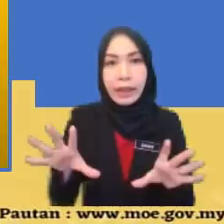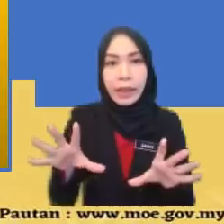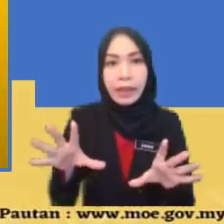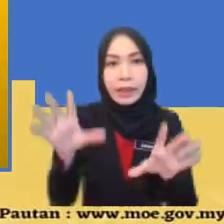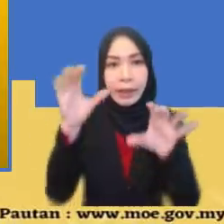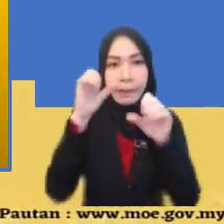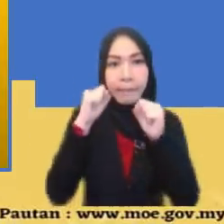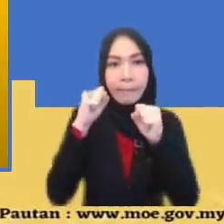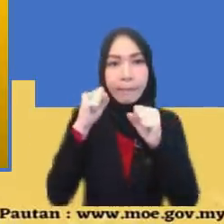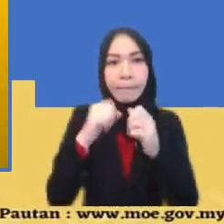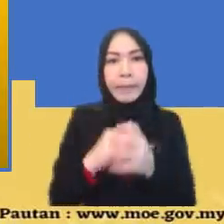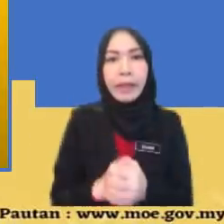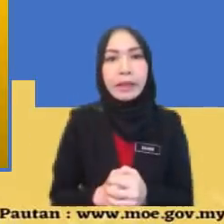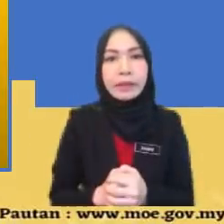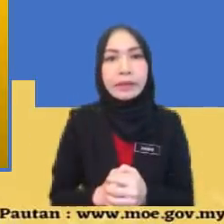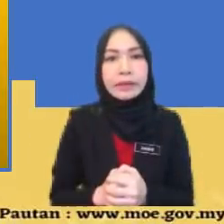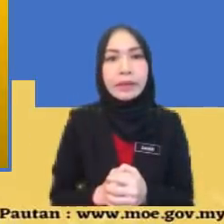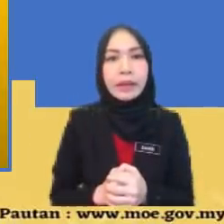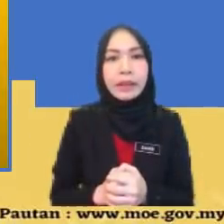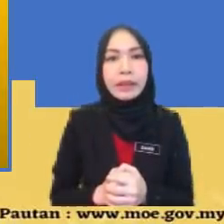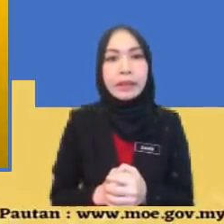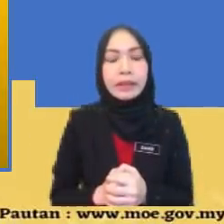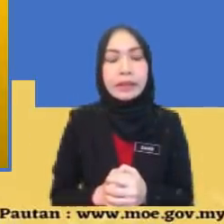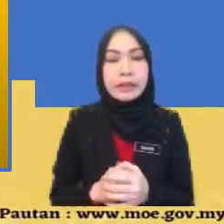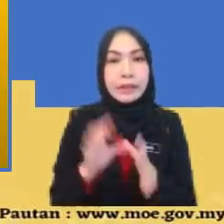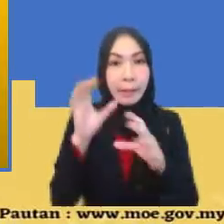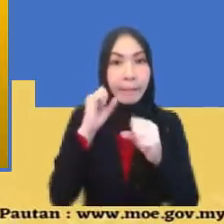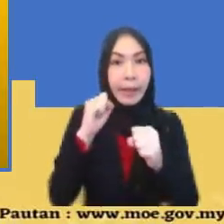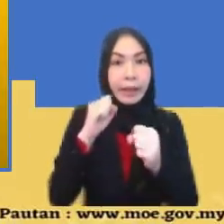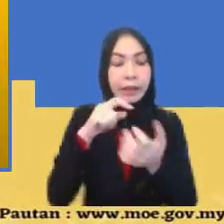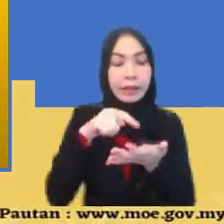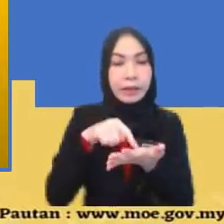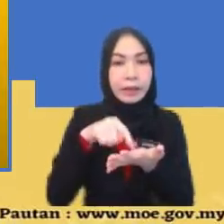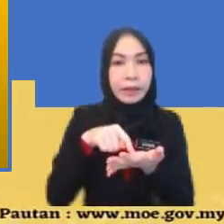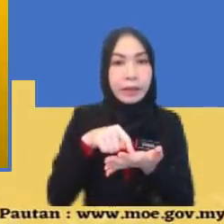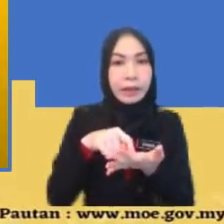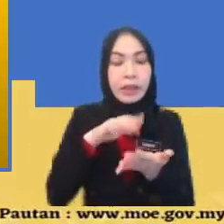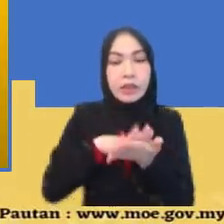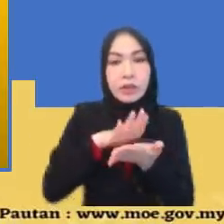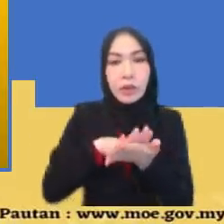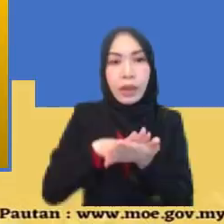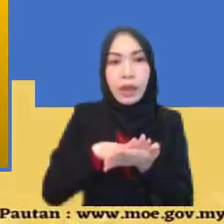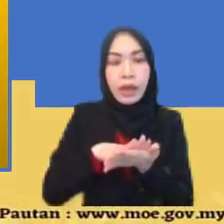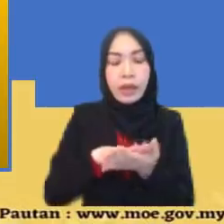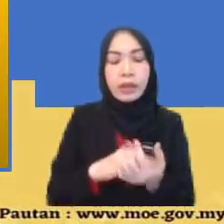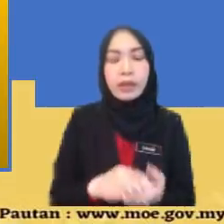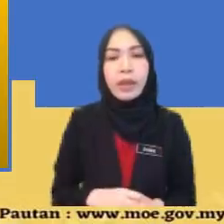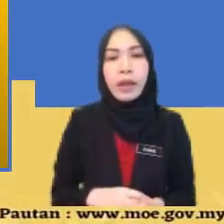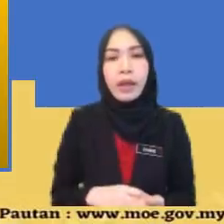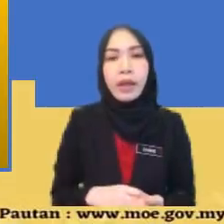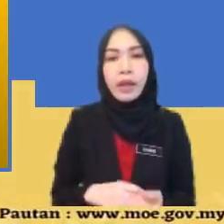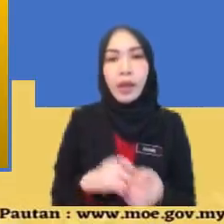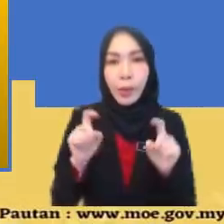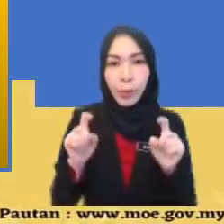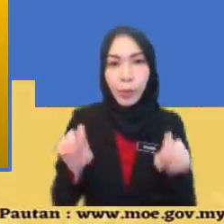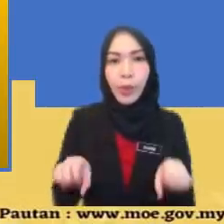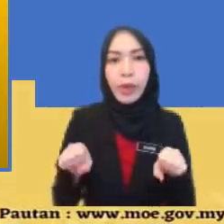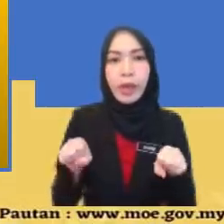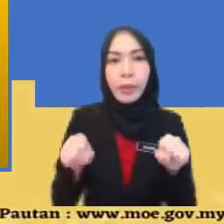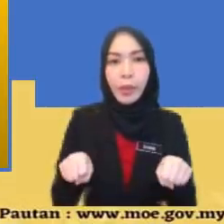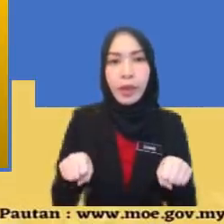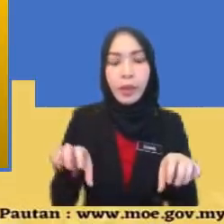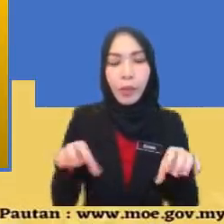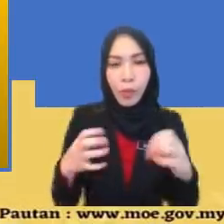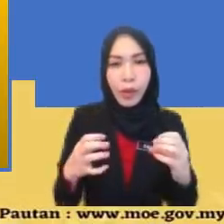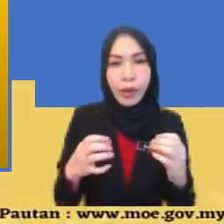Semarang program intervensi program pengayaan program kecemerlangan yang juga bermulai pada 2 Jan